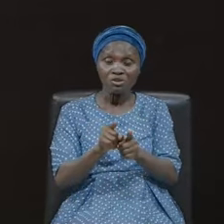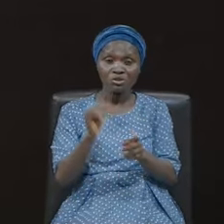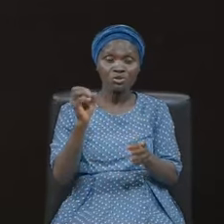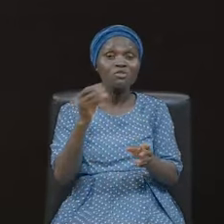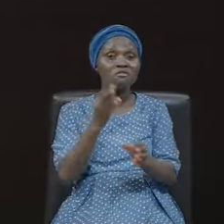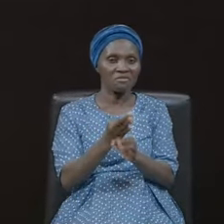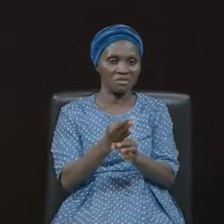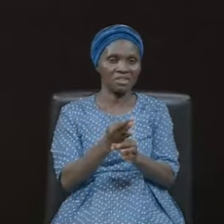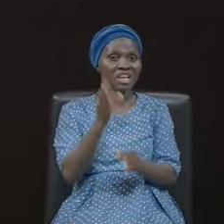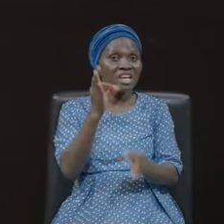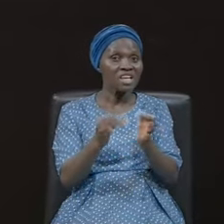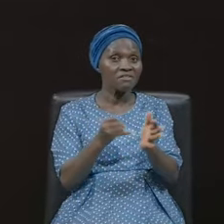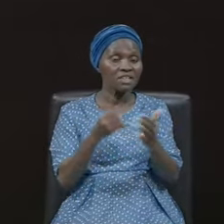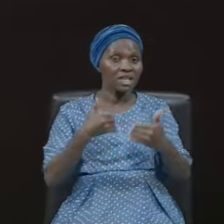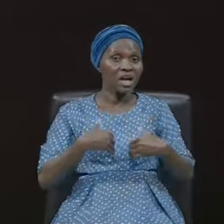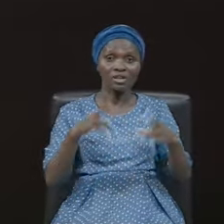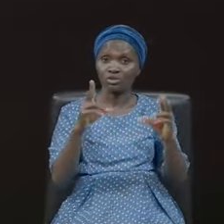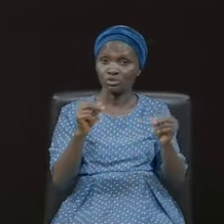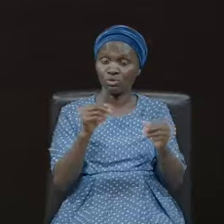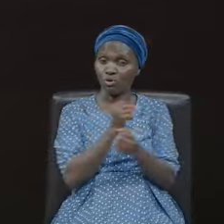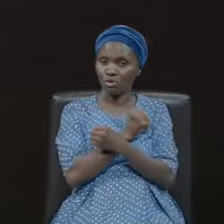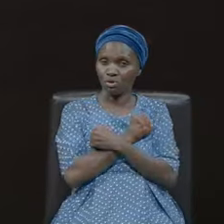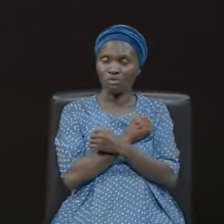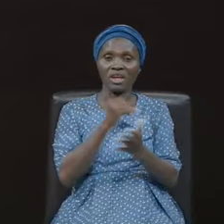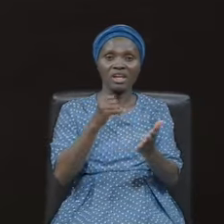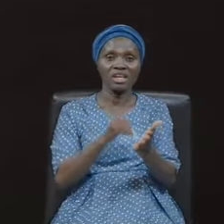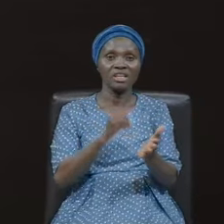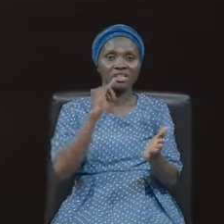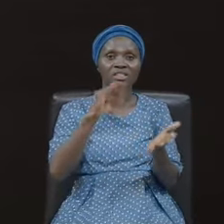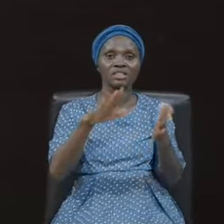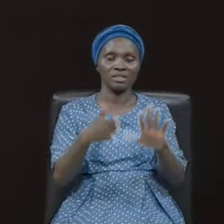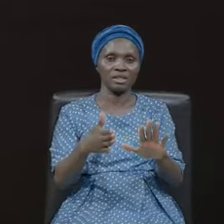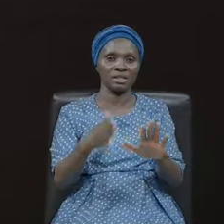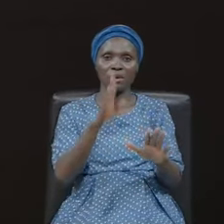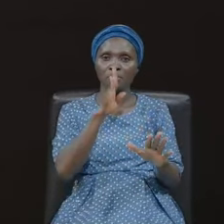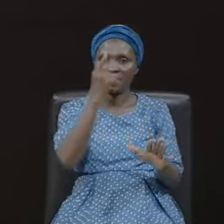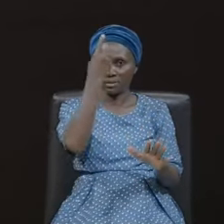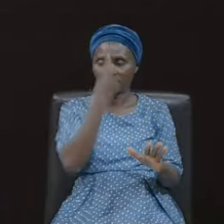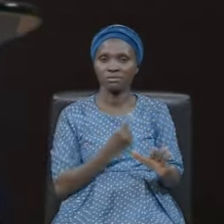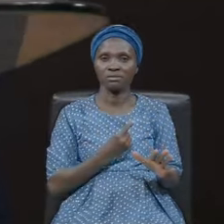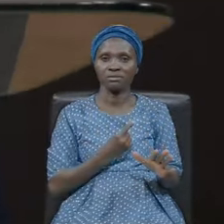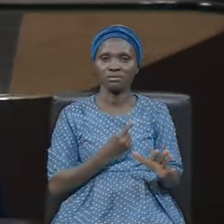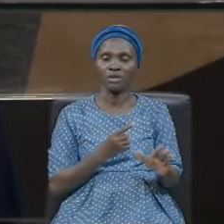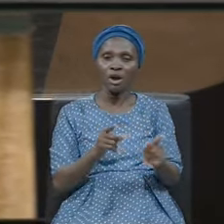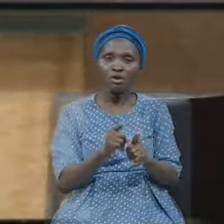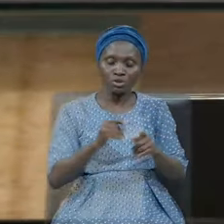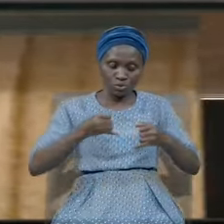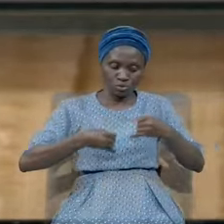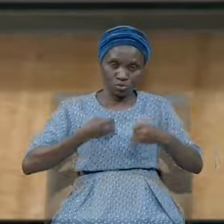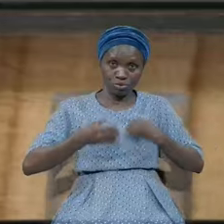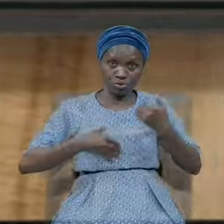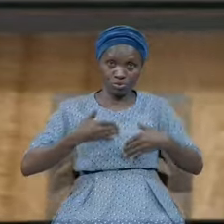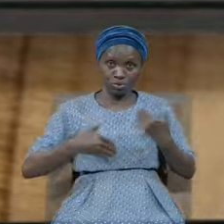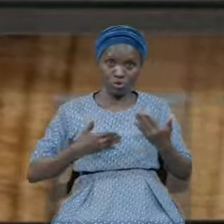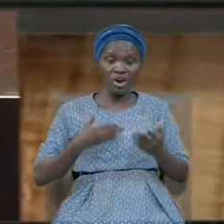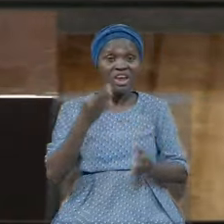Il en est ainsi de la foi. Si elle n'a pas l'amour, elle est morte en elle-même, la joie. Il